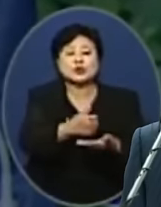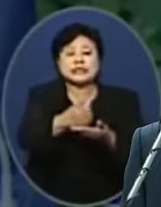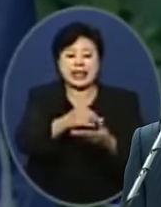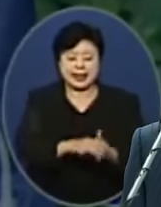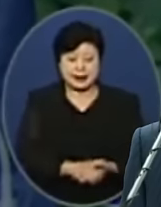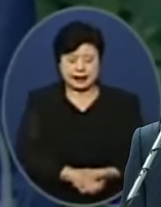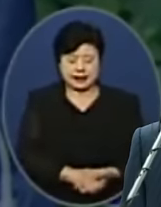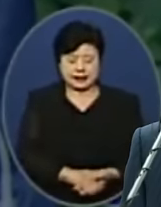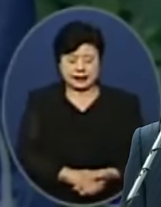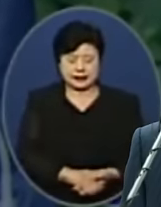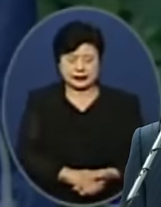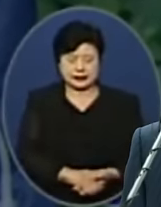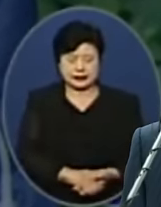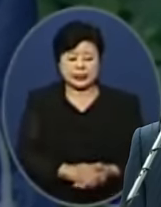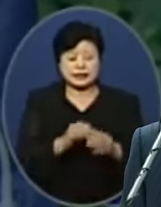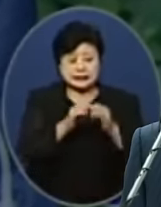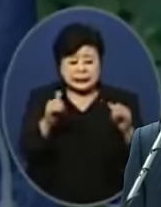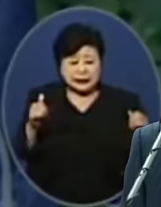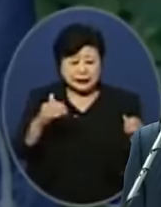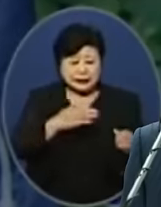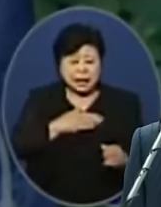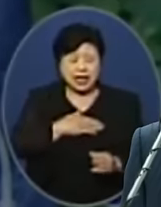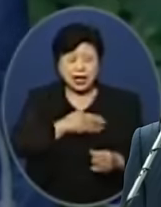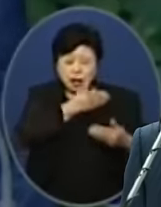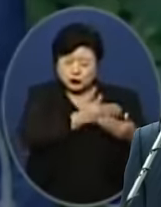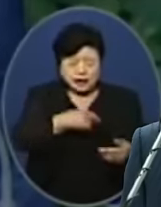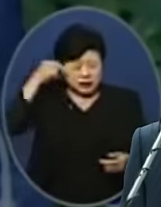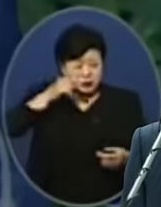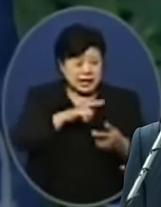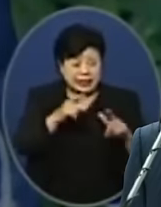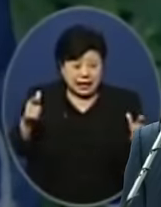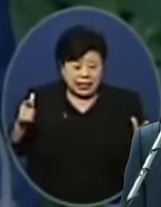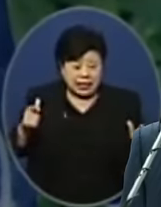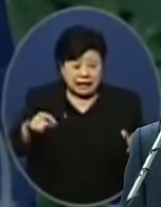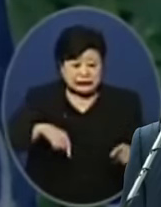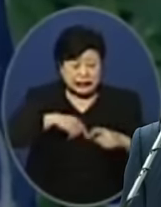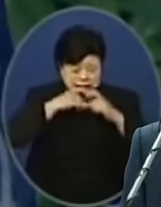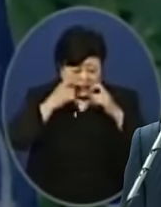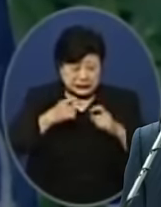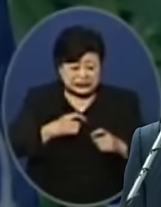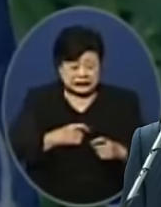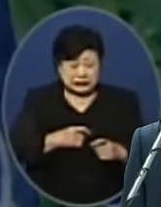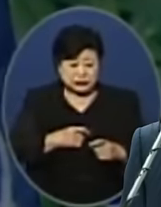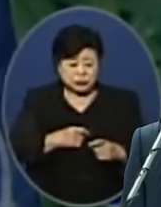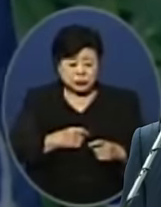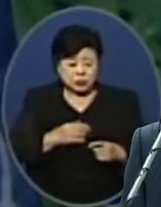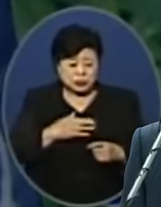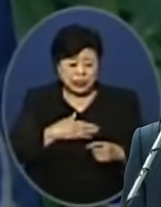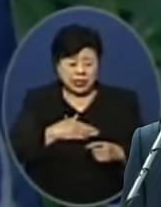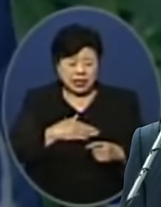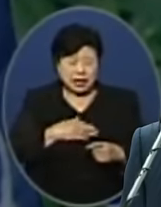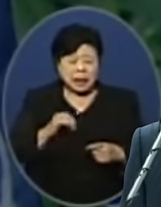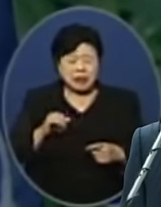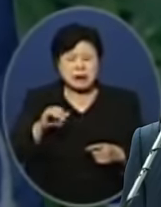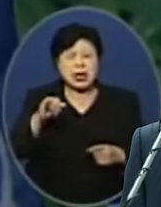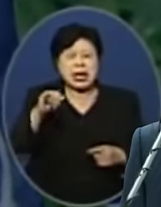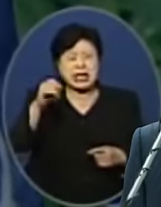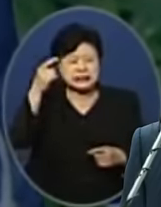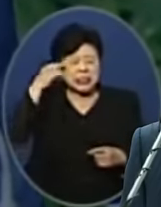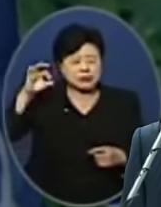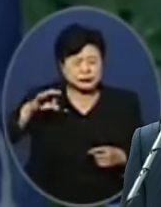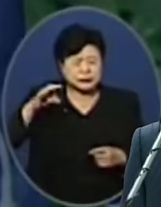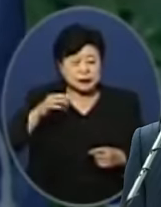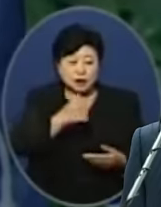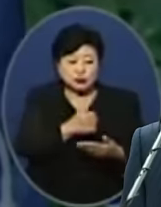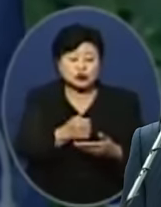것입니다. 사람들은 날 보고 귀중하게 안 느낄지 모릅니다. 여러분 자신도 나는 벌레 같은 인생이라고 생각할지